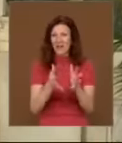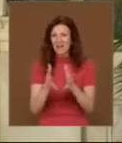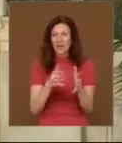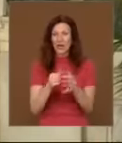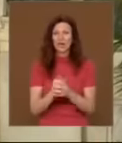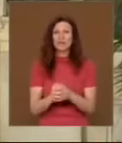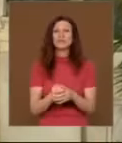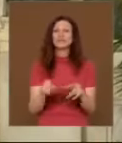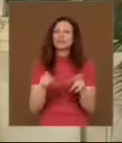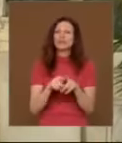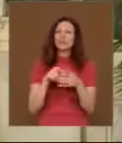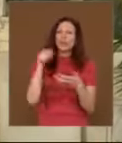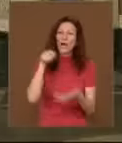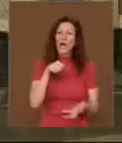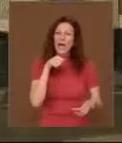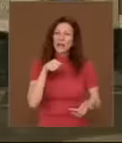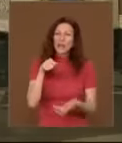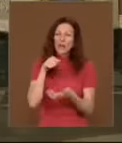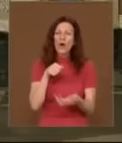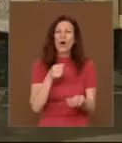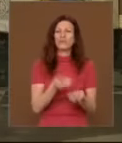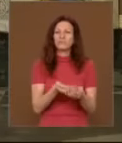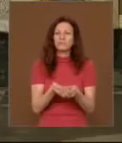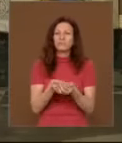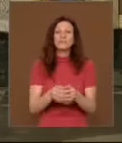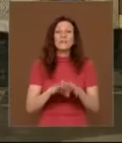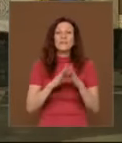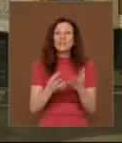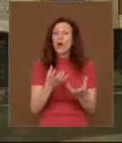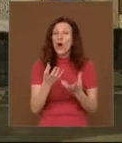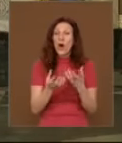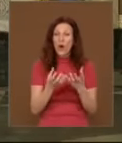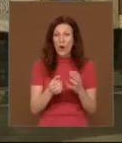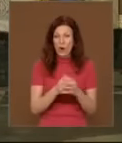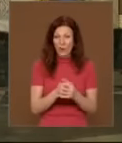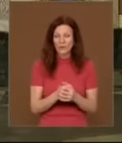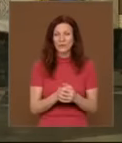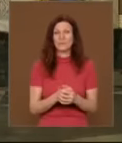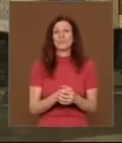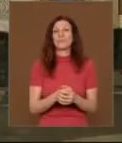кандила, всички свещници. Това бяха трикирите и